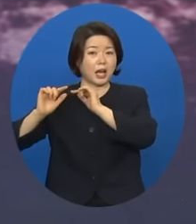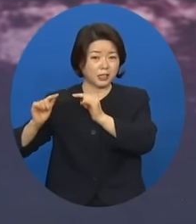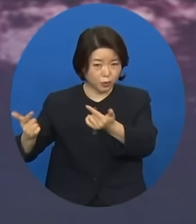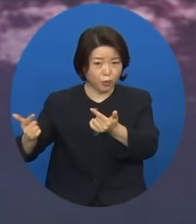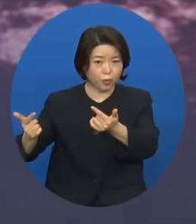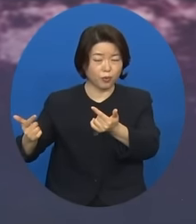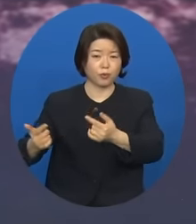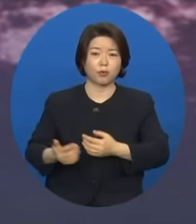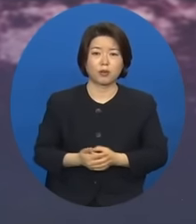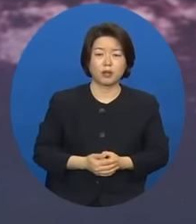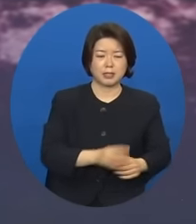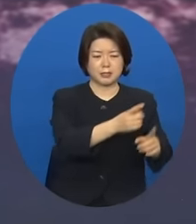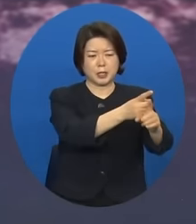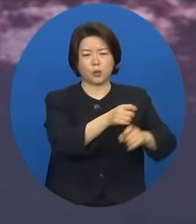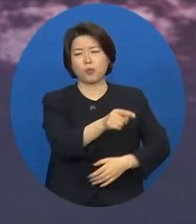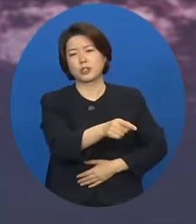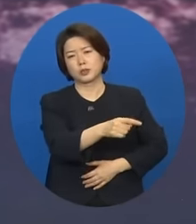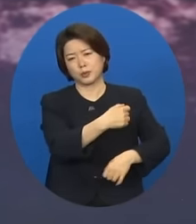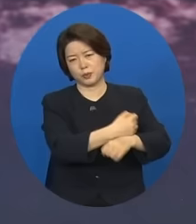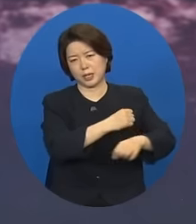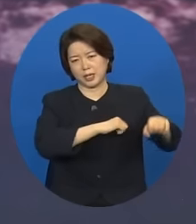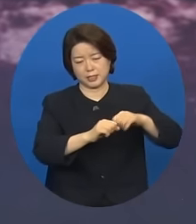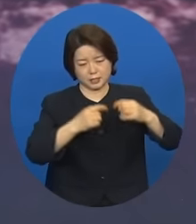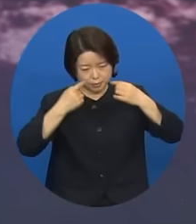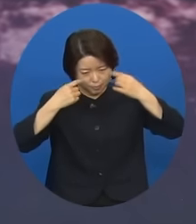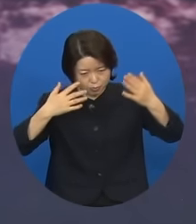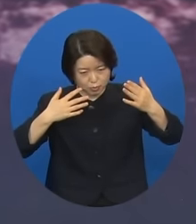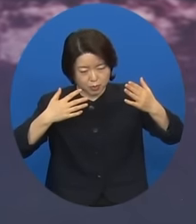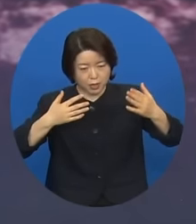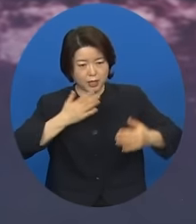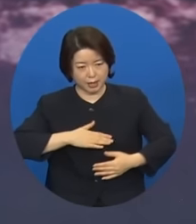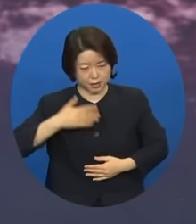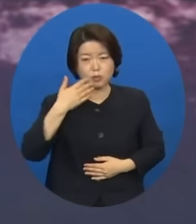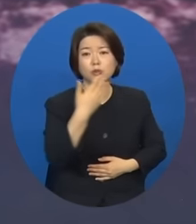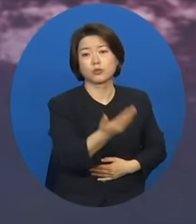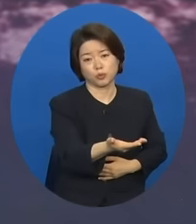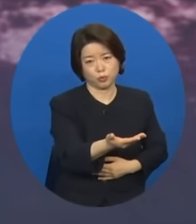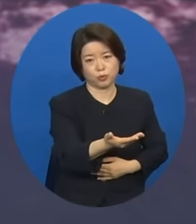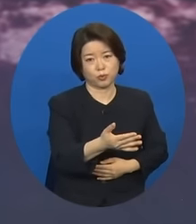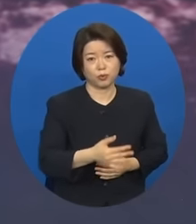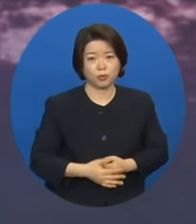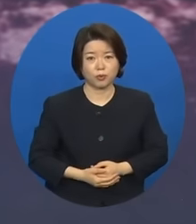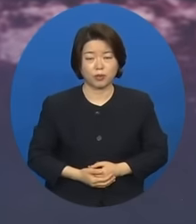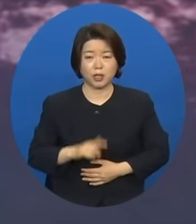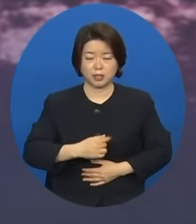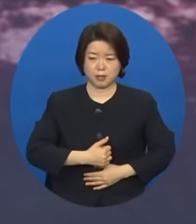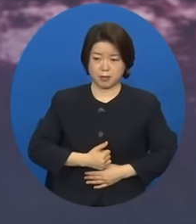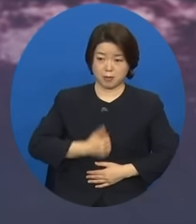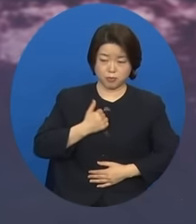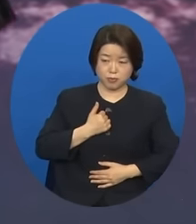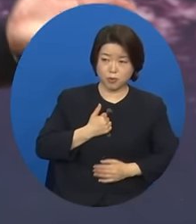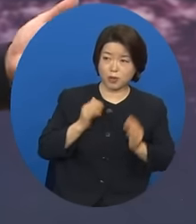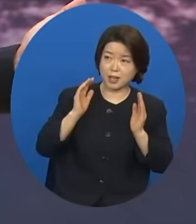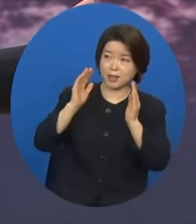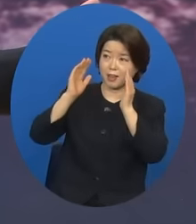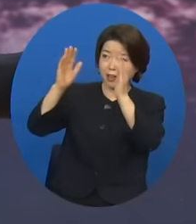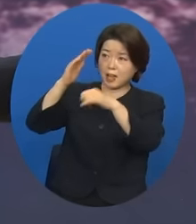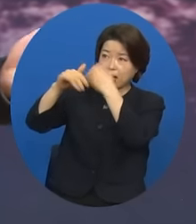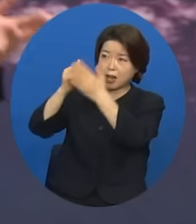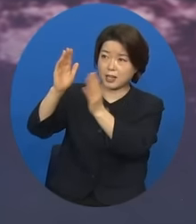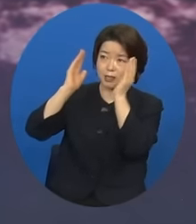아니라 원수가 그리 했다라는 것을 분명히함으로써 그 분노의 대상이 하나님이어야